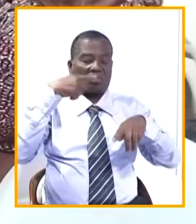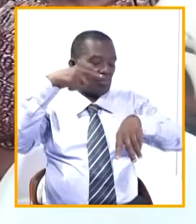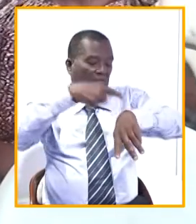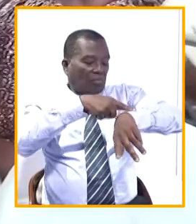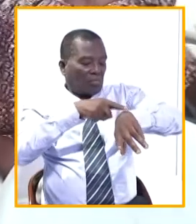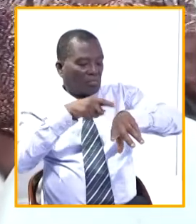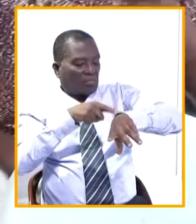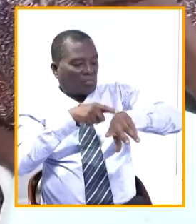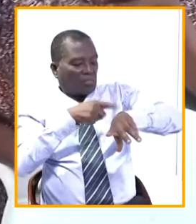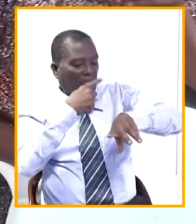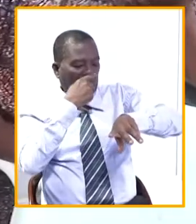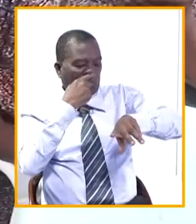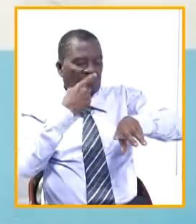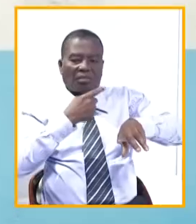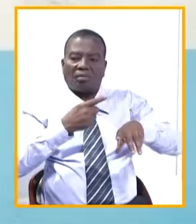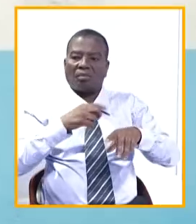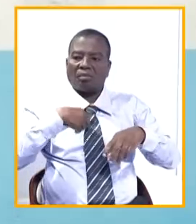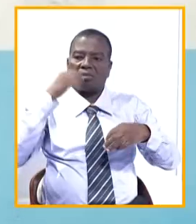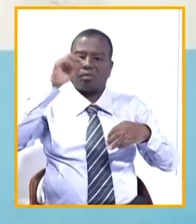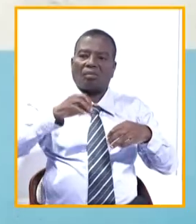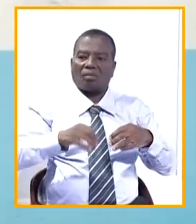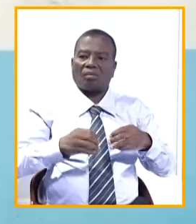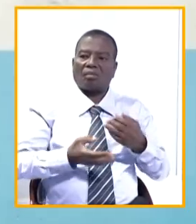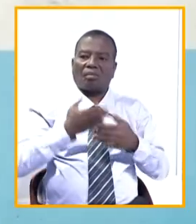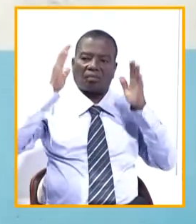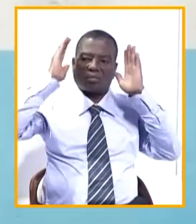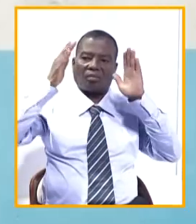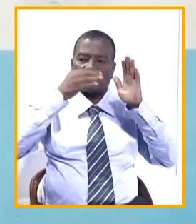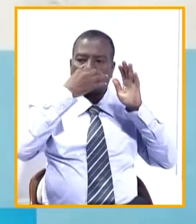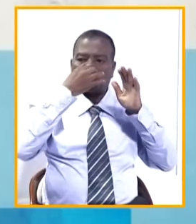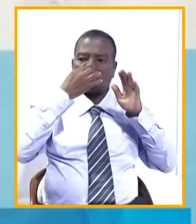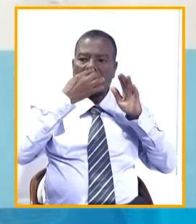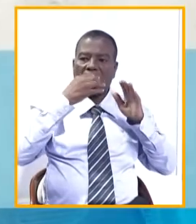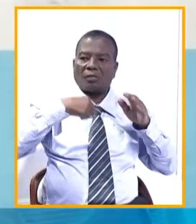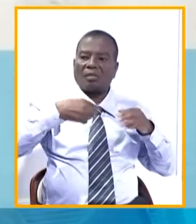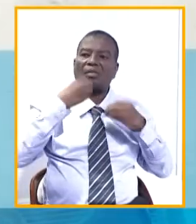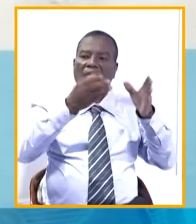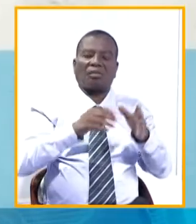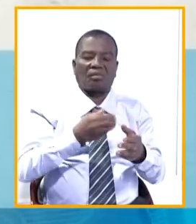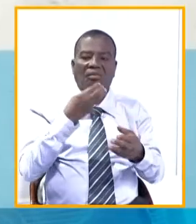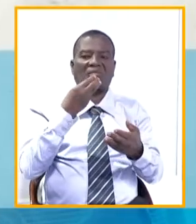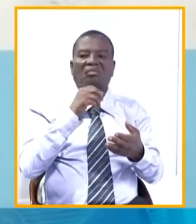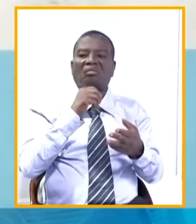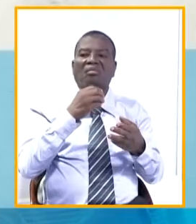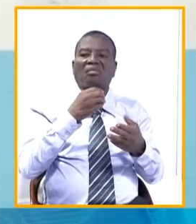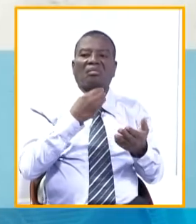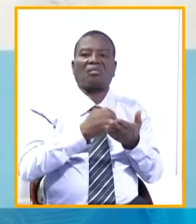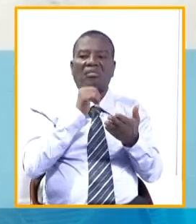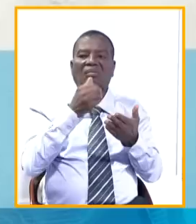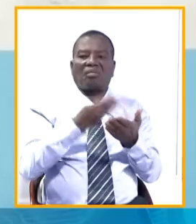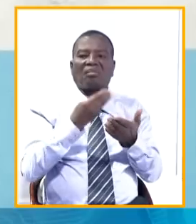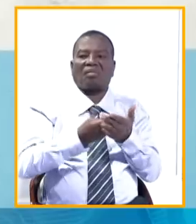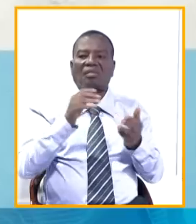et des autres maladies tropicales négligées ont besoin de plus d'attention. Je n'ai même pas déboursé un rond. Mais avec mon